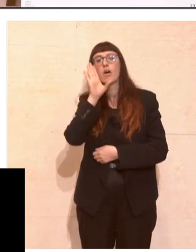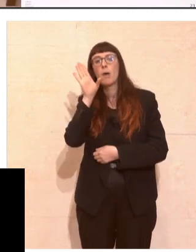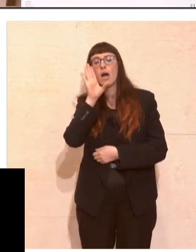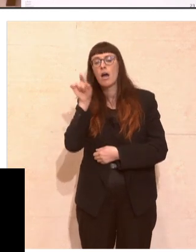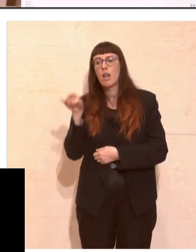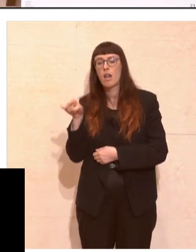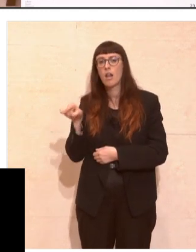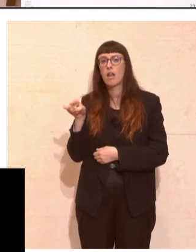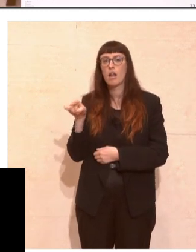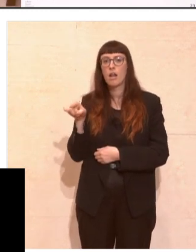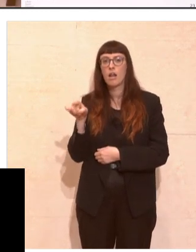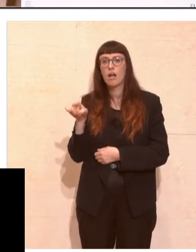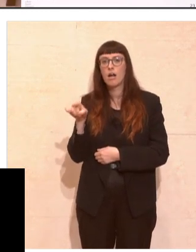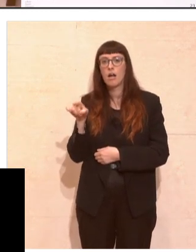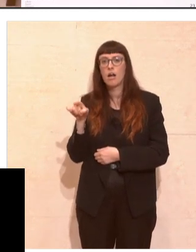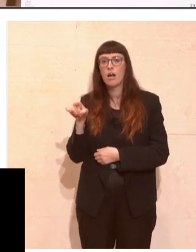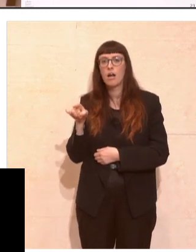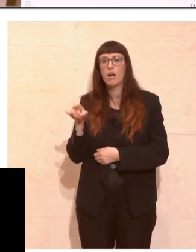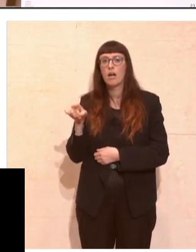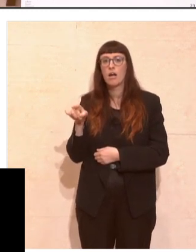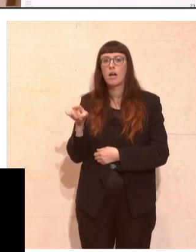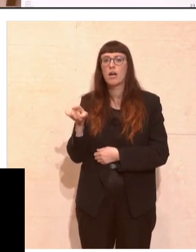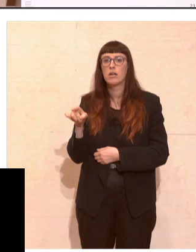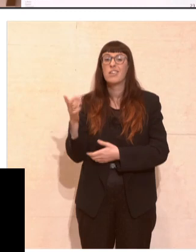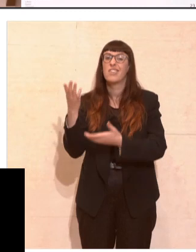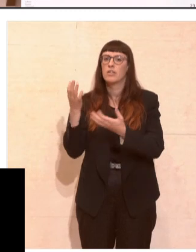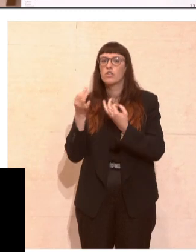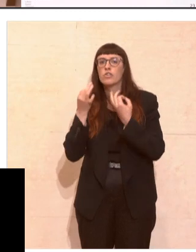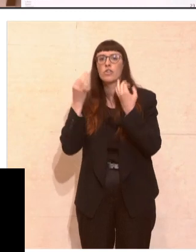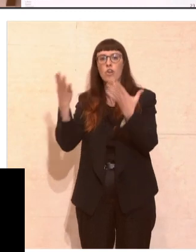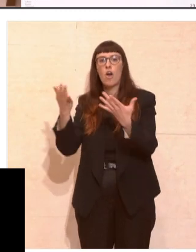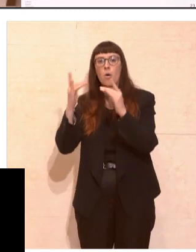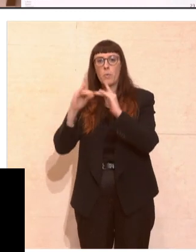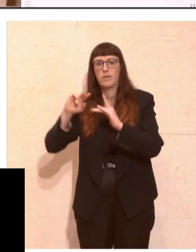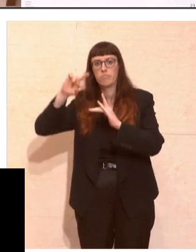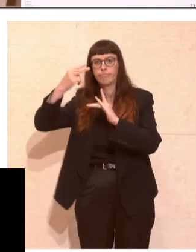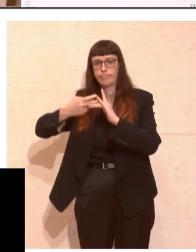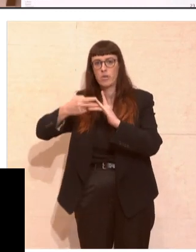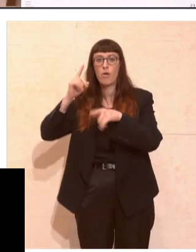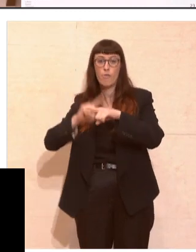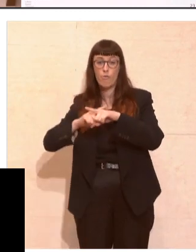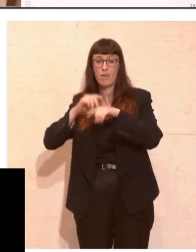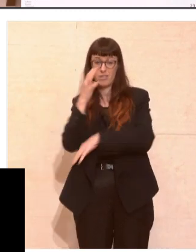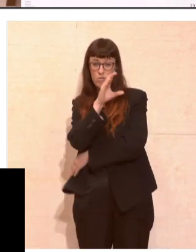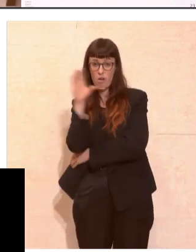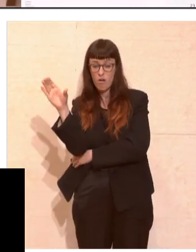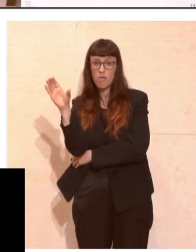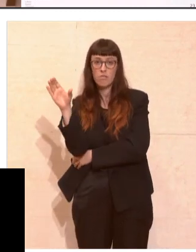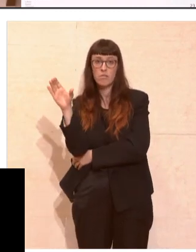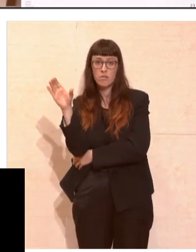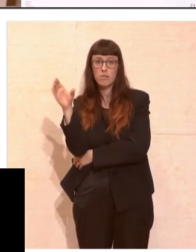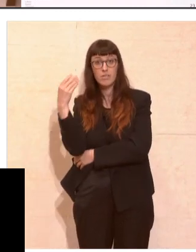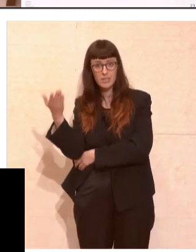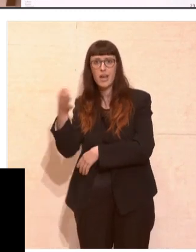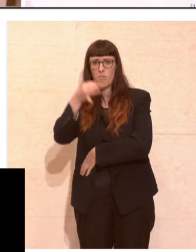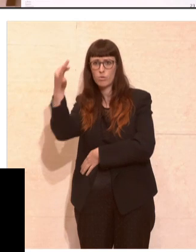c'est le temps de durée de sommeil divisé par le temps passé au lit fois 100. Donc, on voit qu'il n'y a pas vraiment d'association entre la réussite académique.